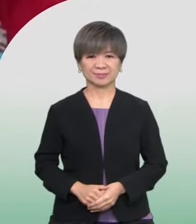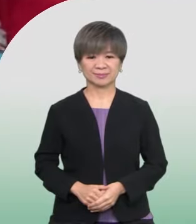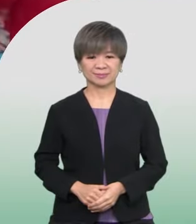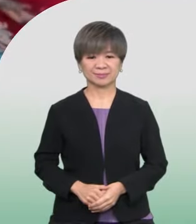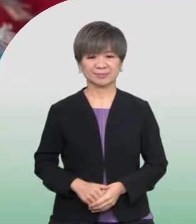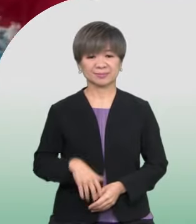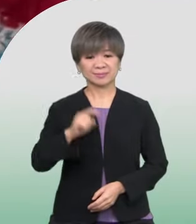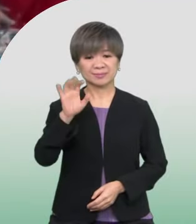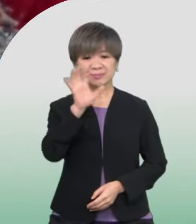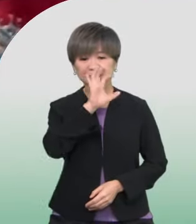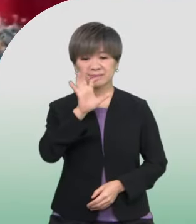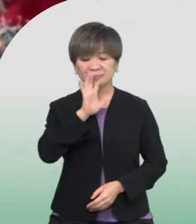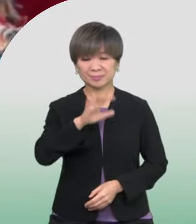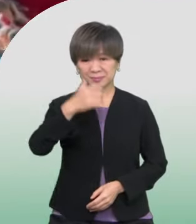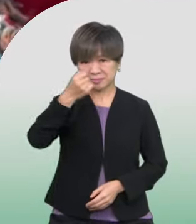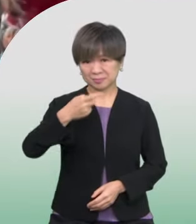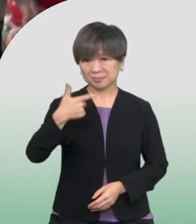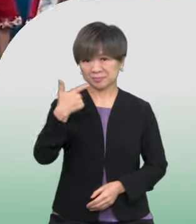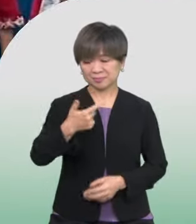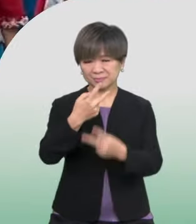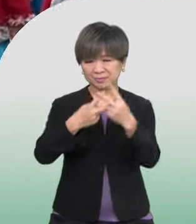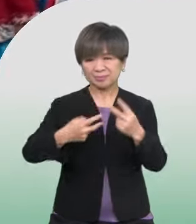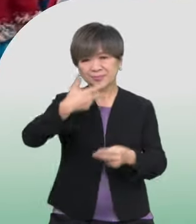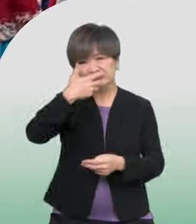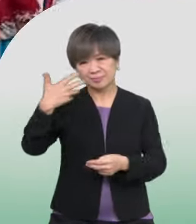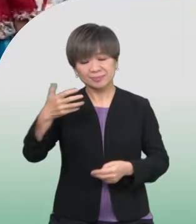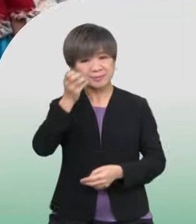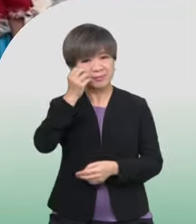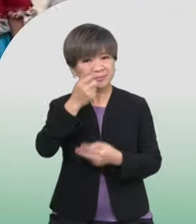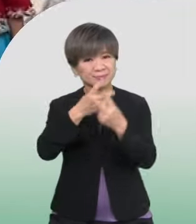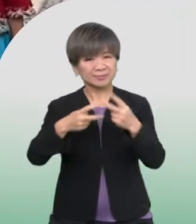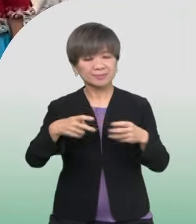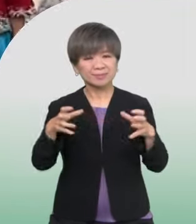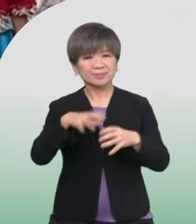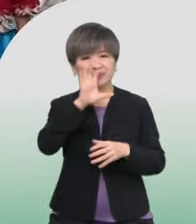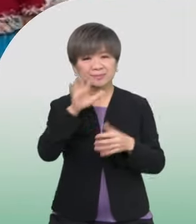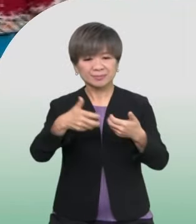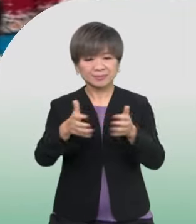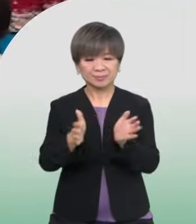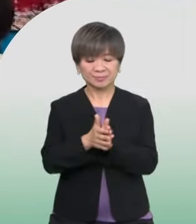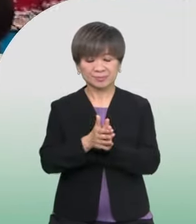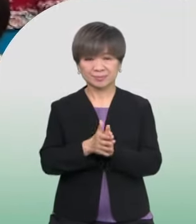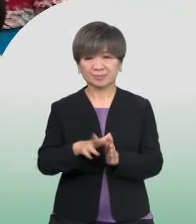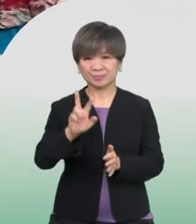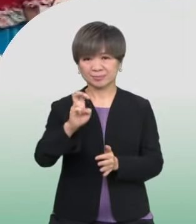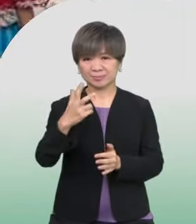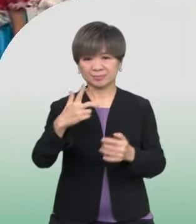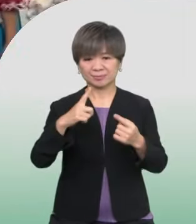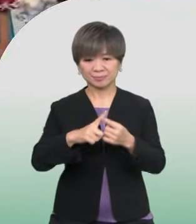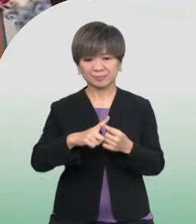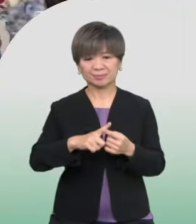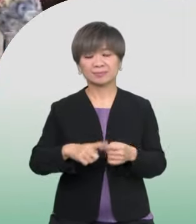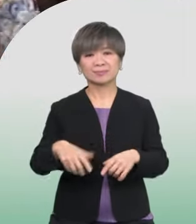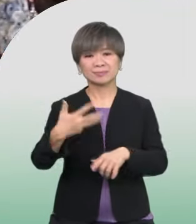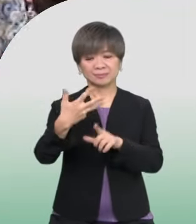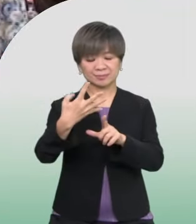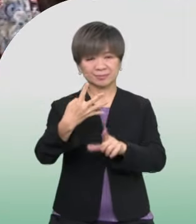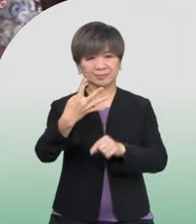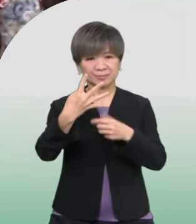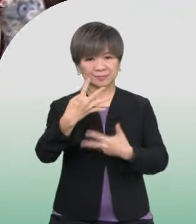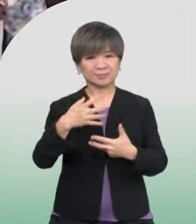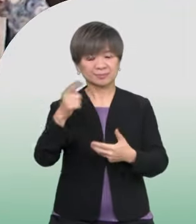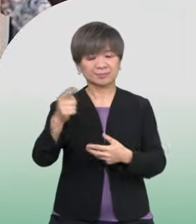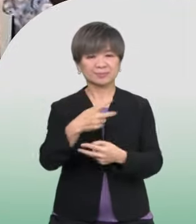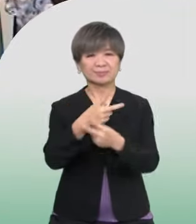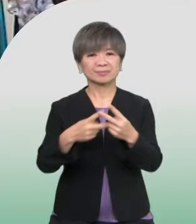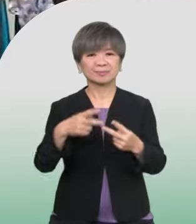中秋表演六条荷塘的客家歌，发连客家合唱团二十七届团员，初摆到日本东京客家自雅精